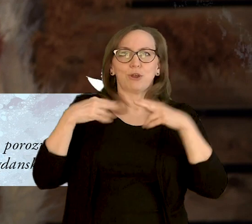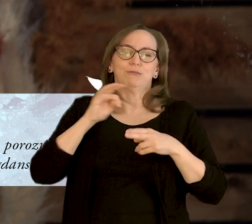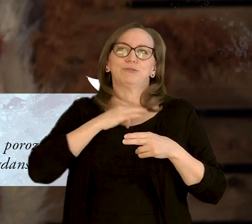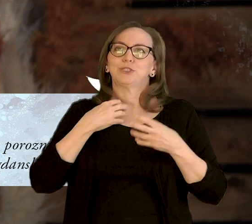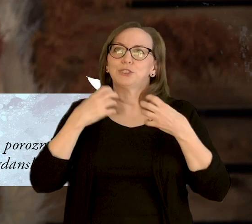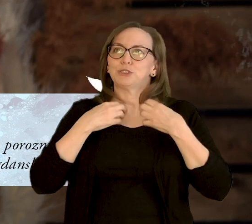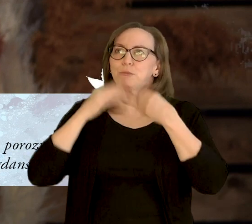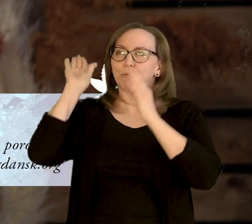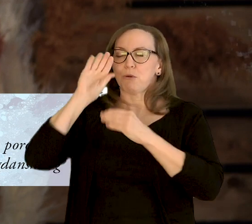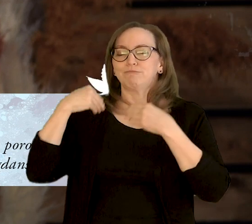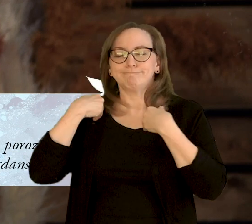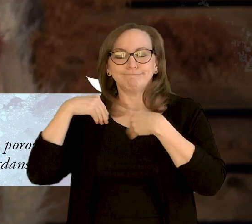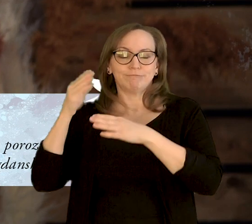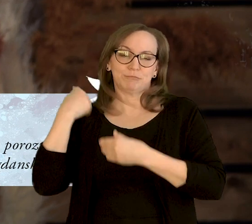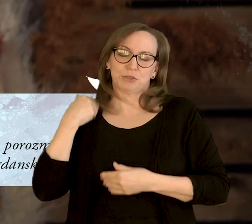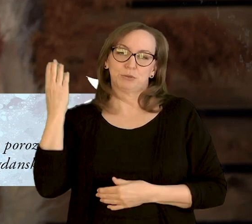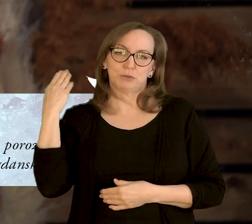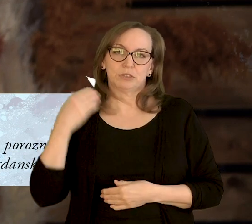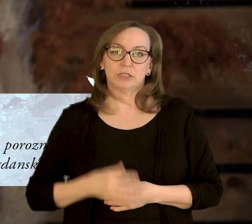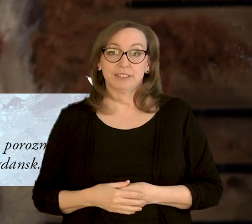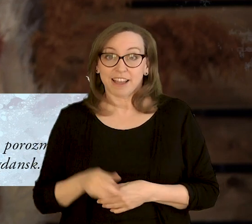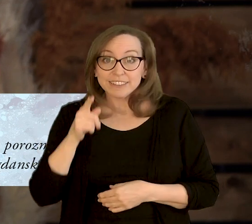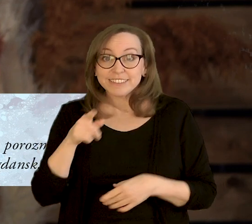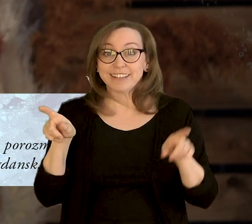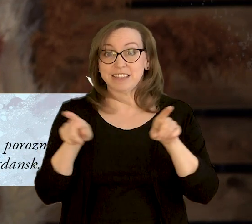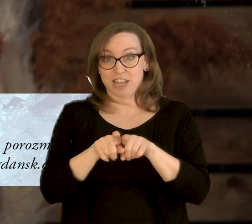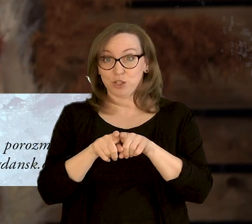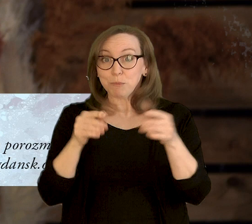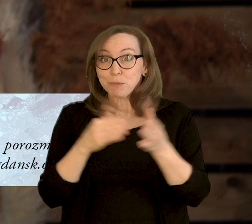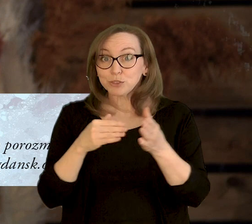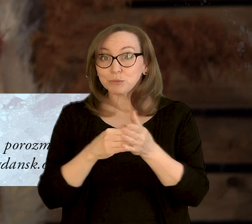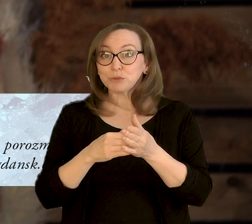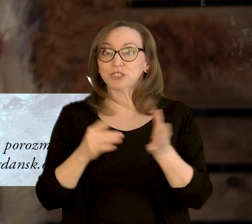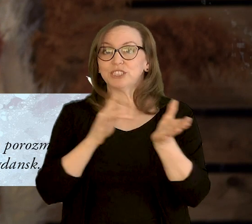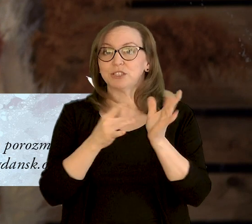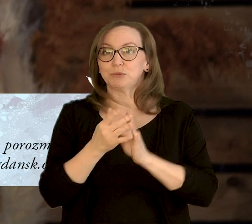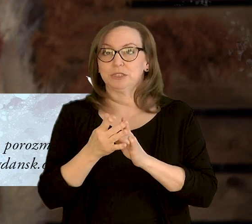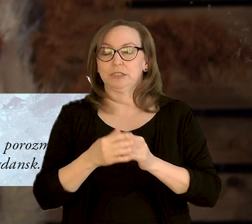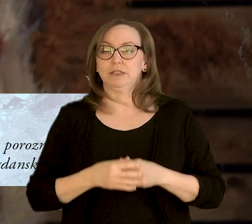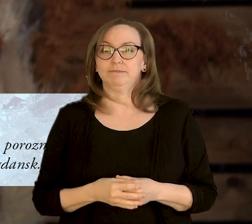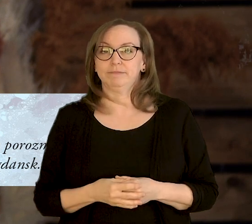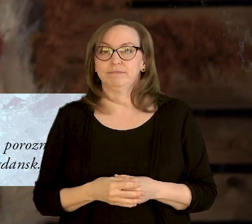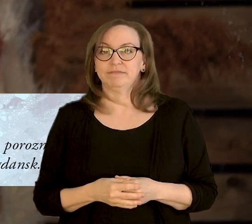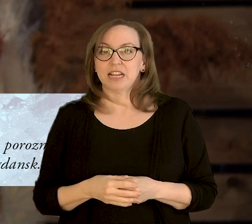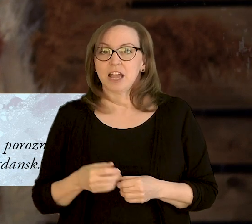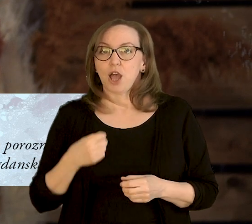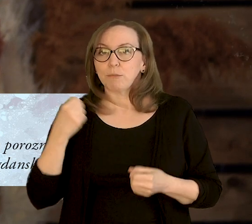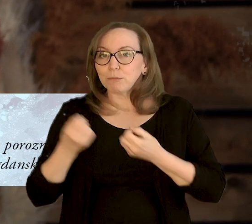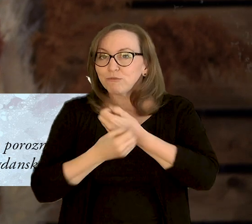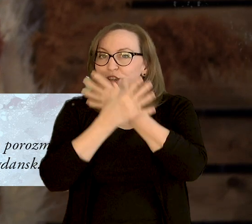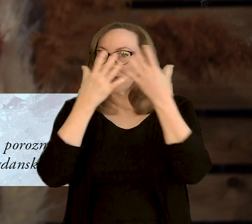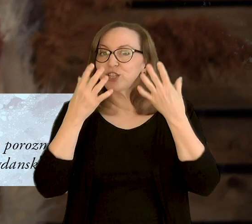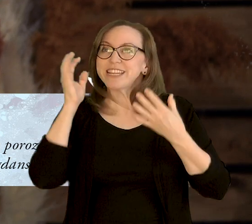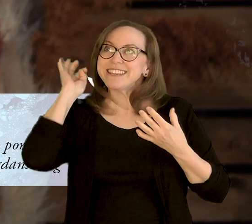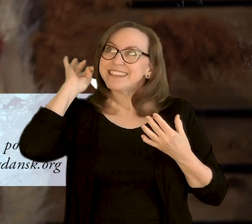historii? Ty też bardzo potrzebujesz Jezusa, aby odzwierciedlać Jego